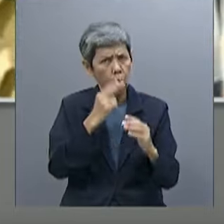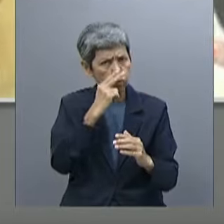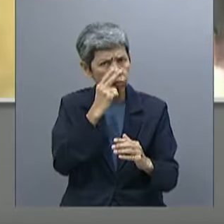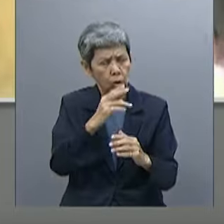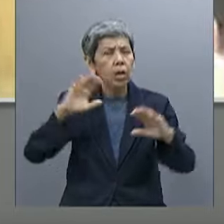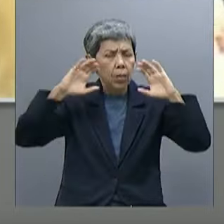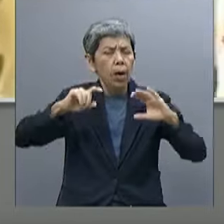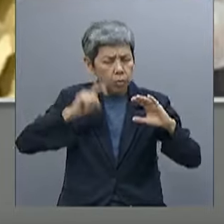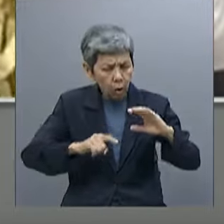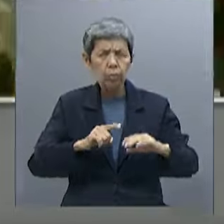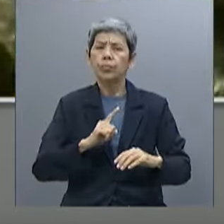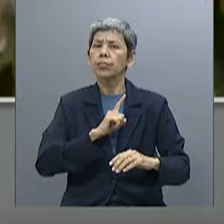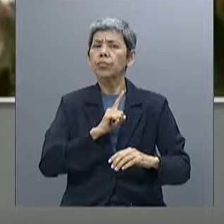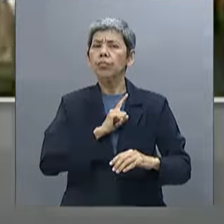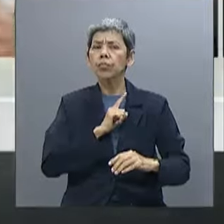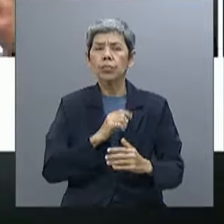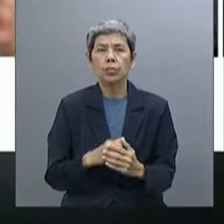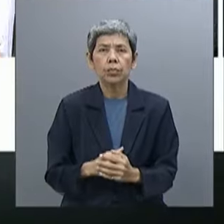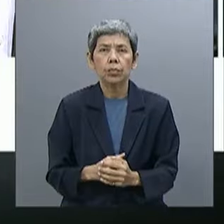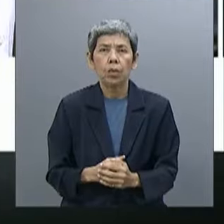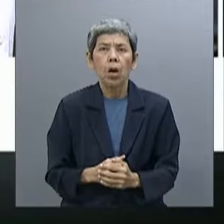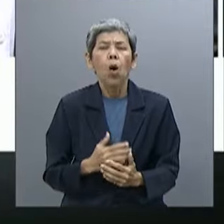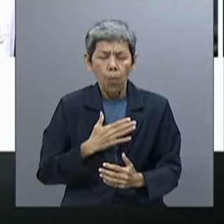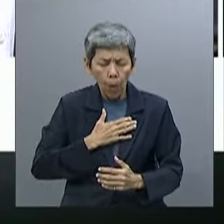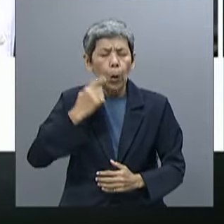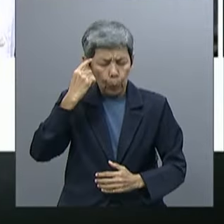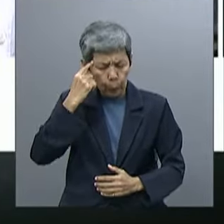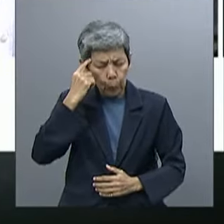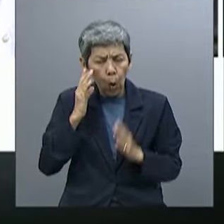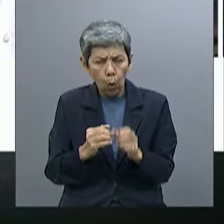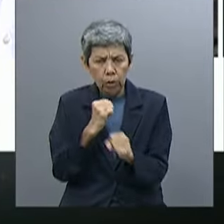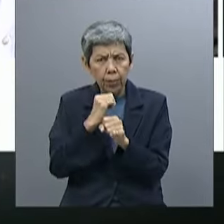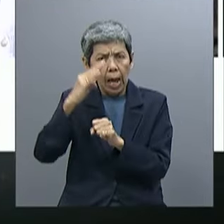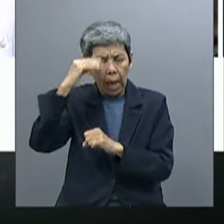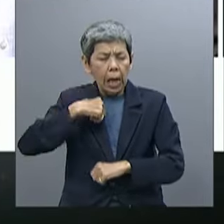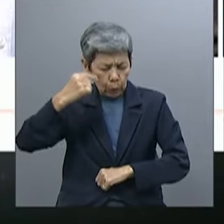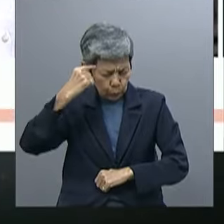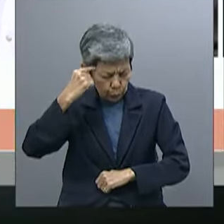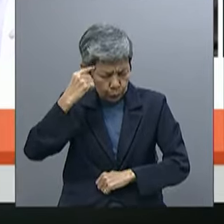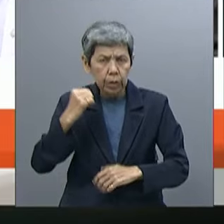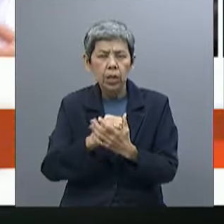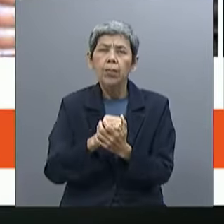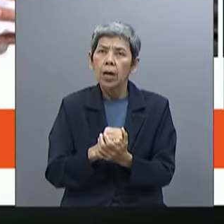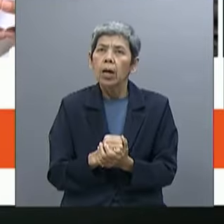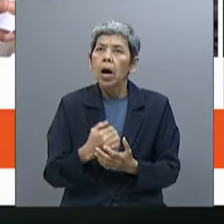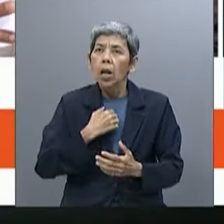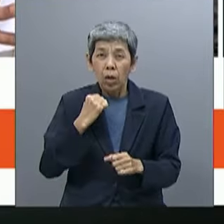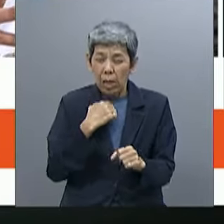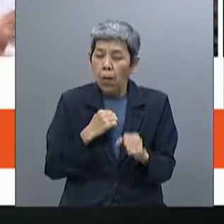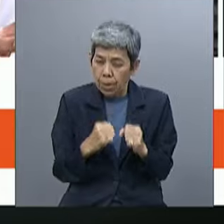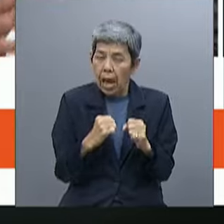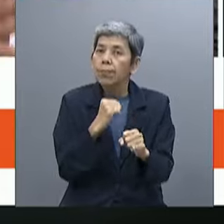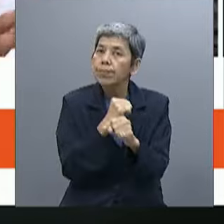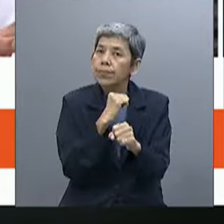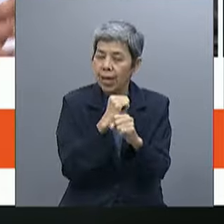ที่รัฐบาลชุดนี้ต้องทำค่ะ ผมเข้าใจหัวอกของเจ้าหน้าที่รัฐโดยเฉพาะเจ้าหน้าที่ความมั่นคงดีนะครับว่าเราได้ปฏิบัติหน้า